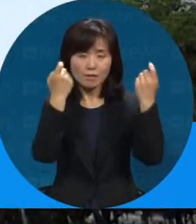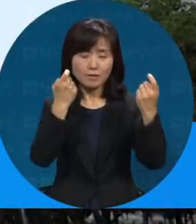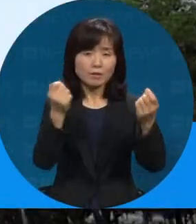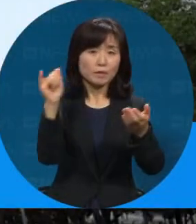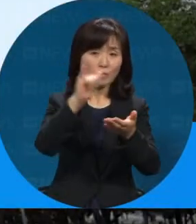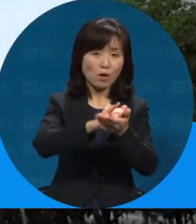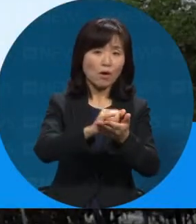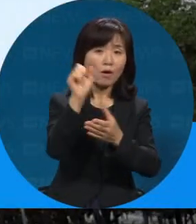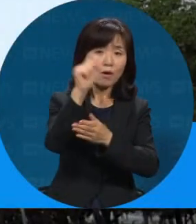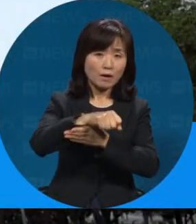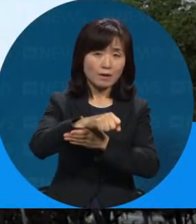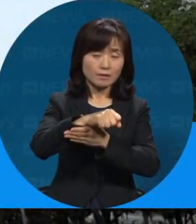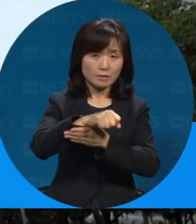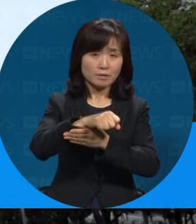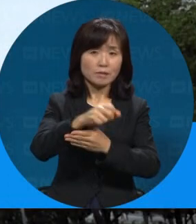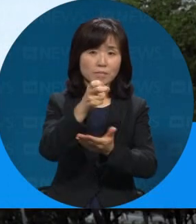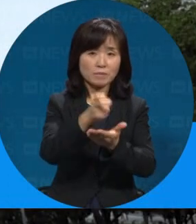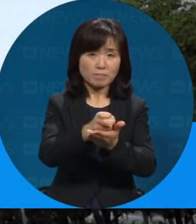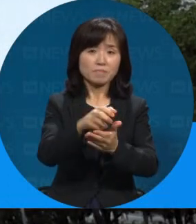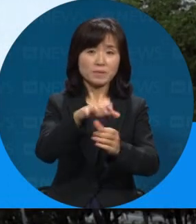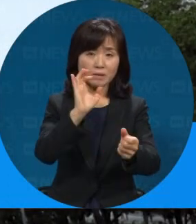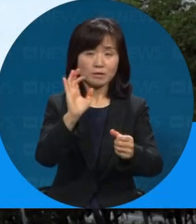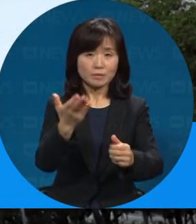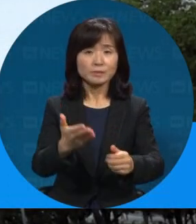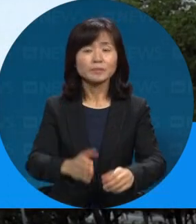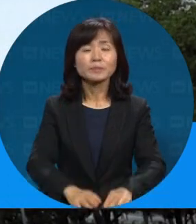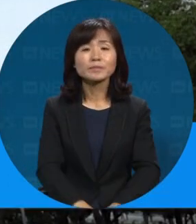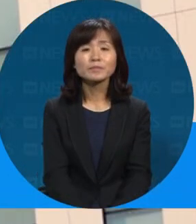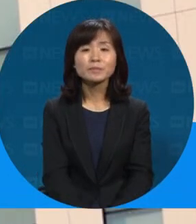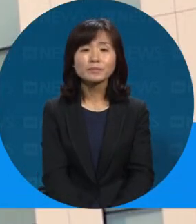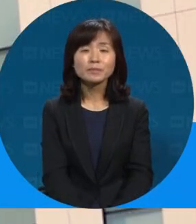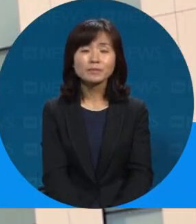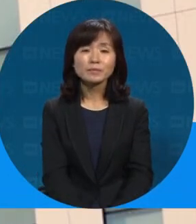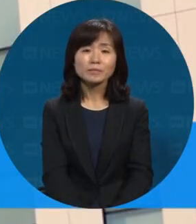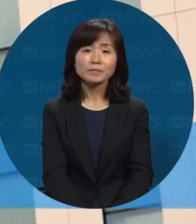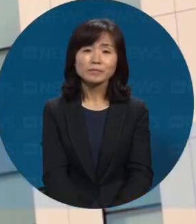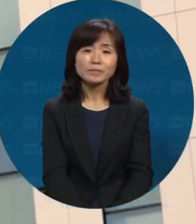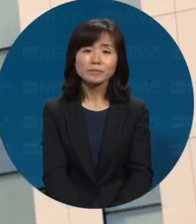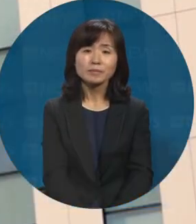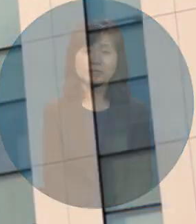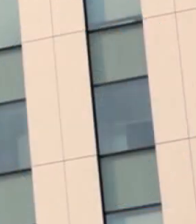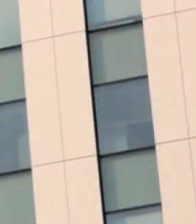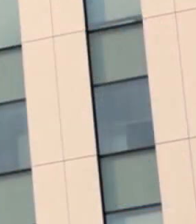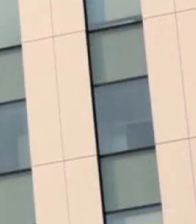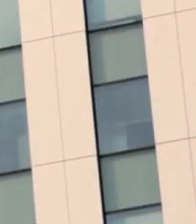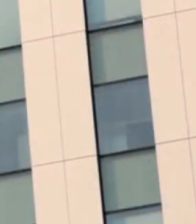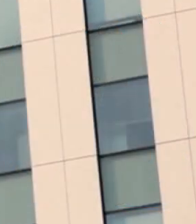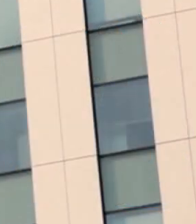입국 규제를 완화하기로 했습니다. 지금까지 글로벌 브리핑이었습니다.